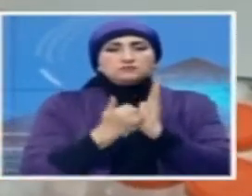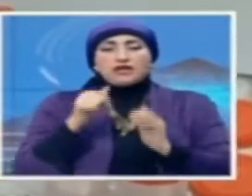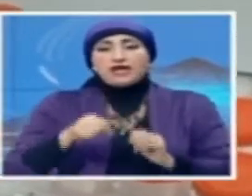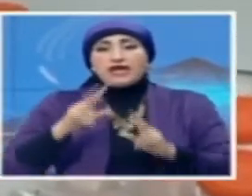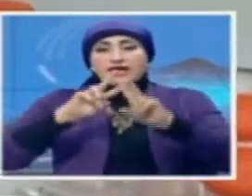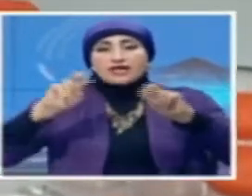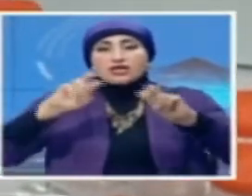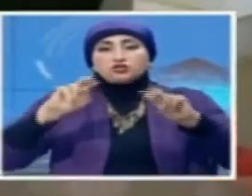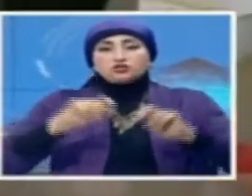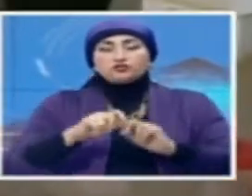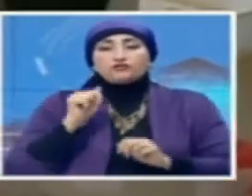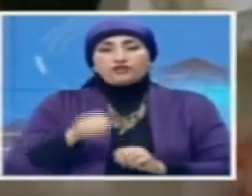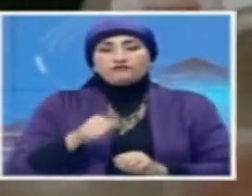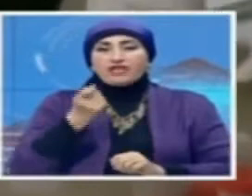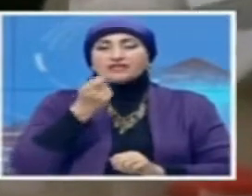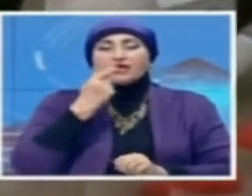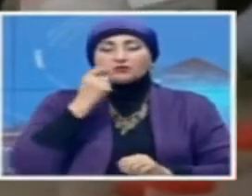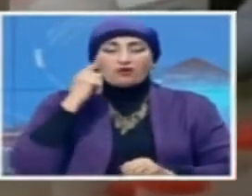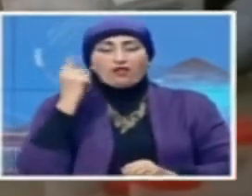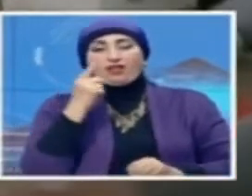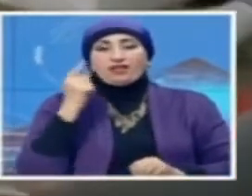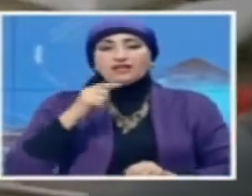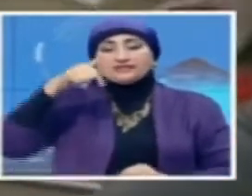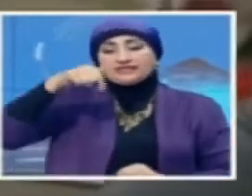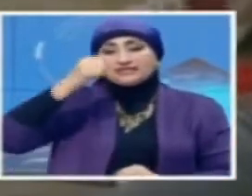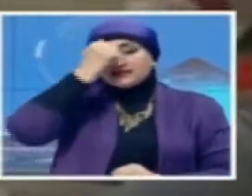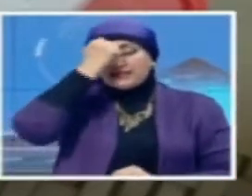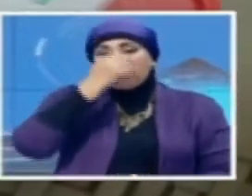عن المواد المخدرة لعدد